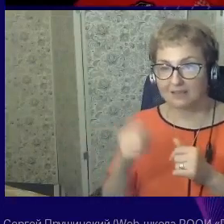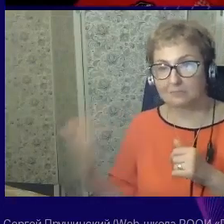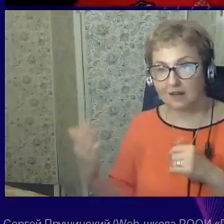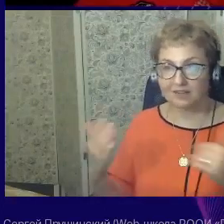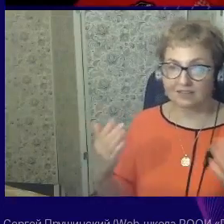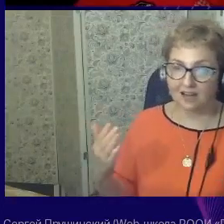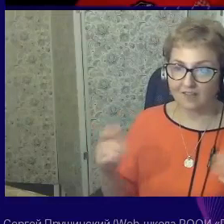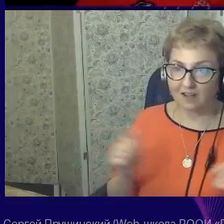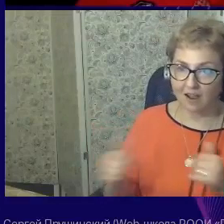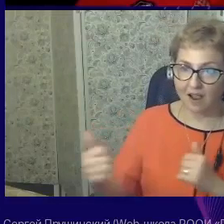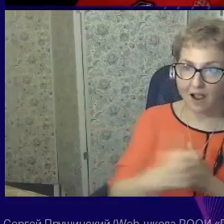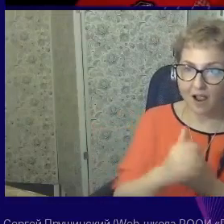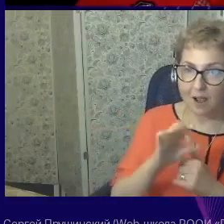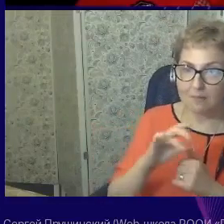слева.